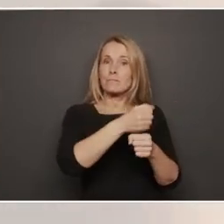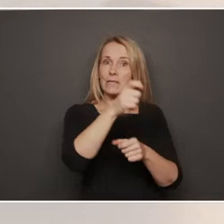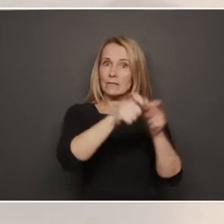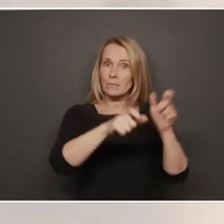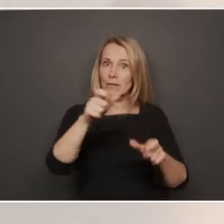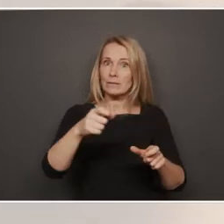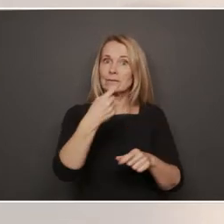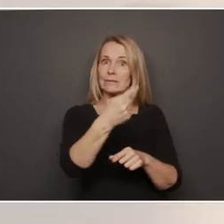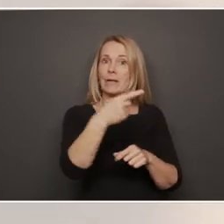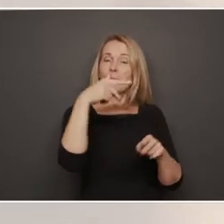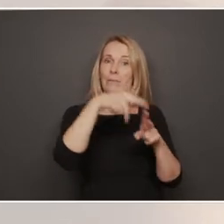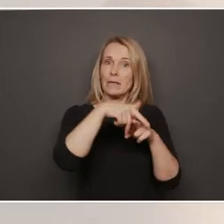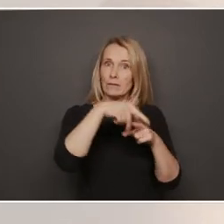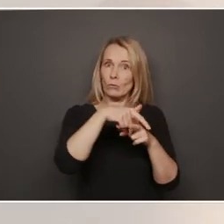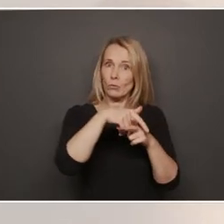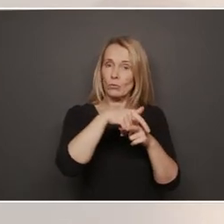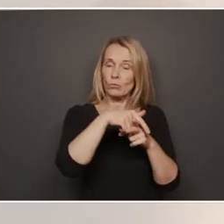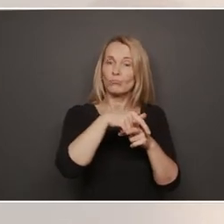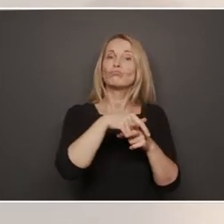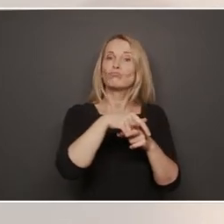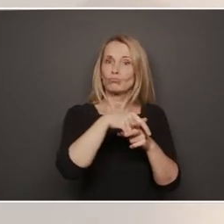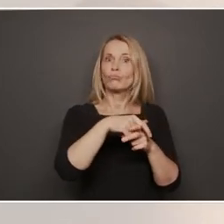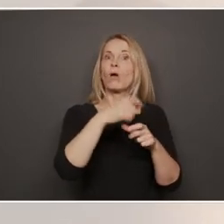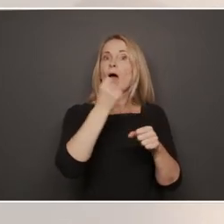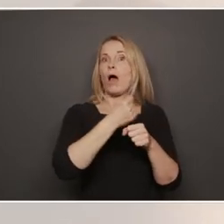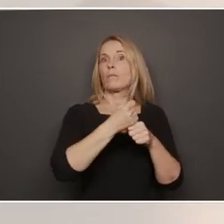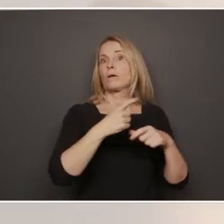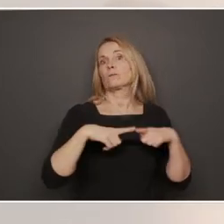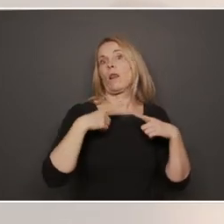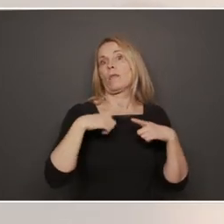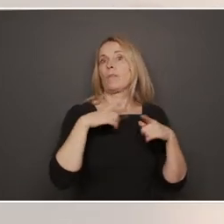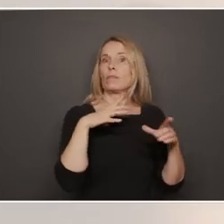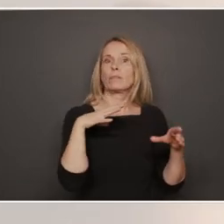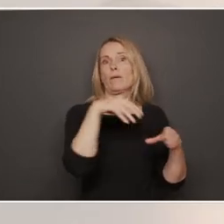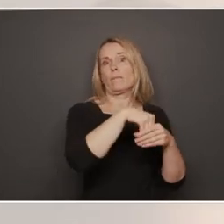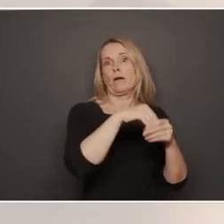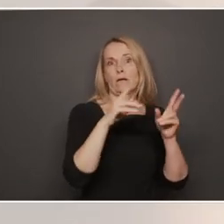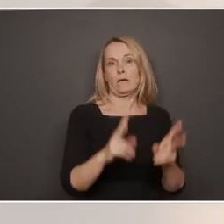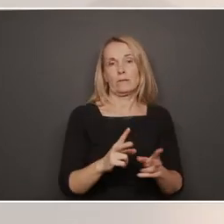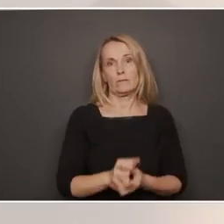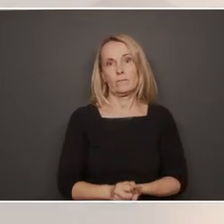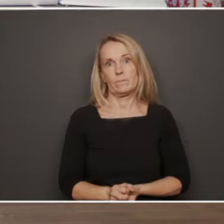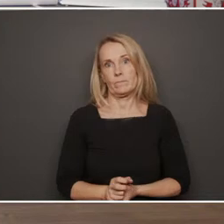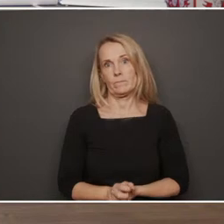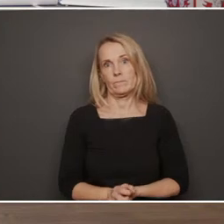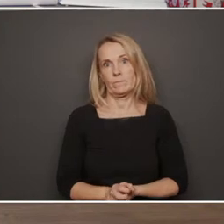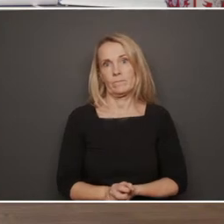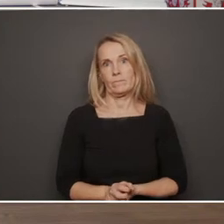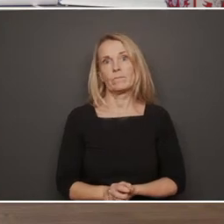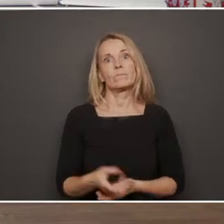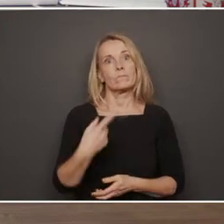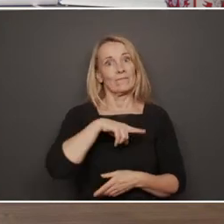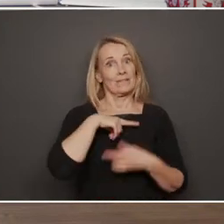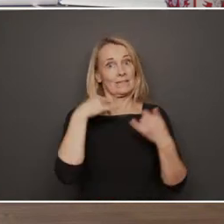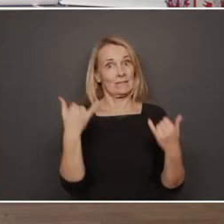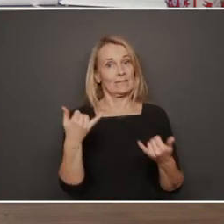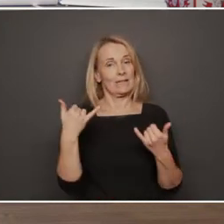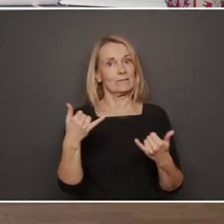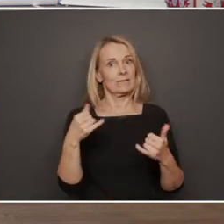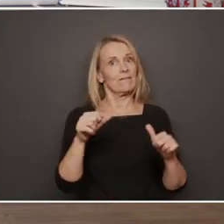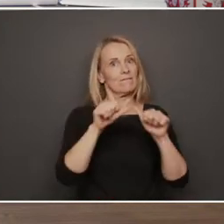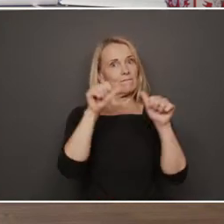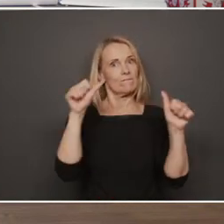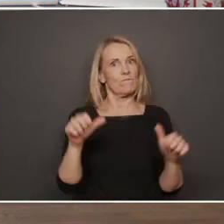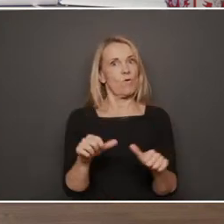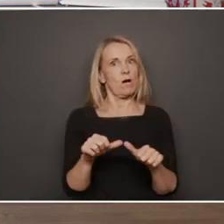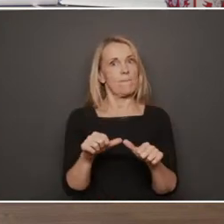einer Behinderung am Arbeitsleben teilhaben können. Wir werden nun in Form